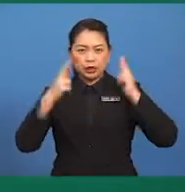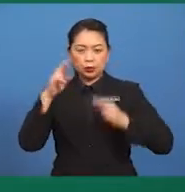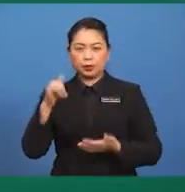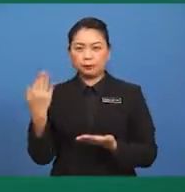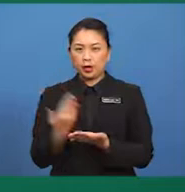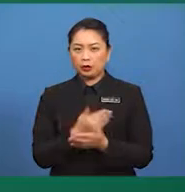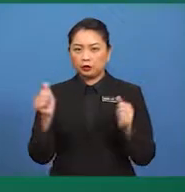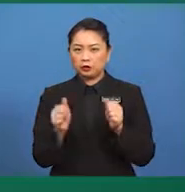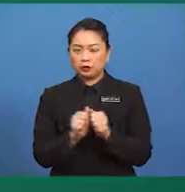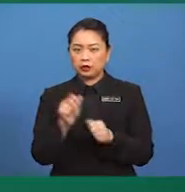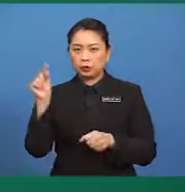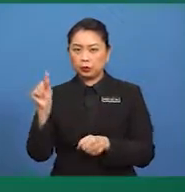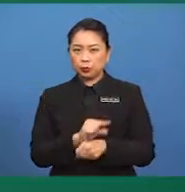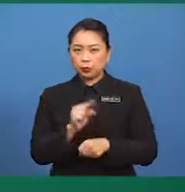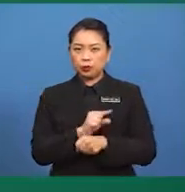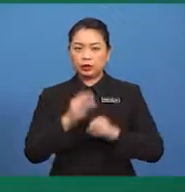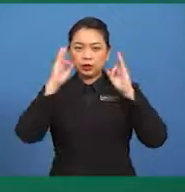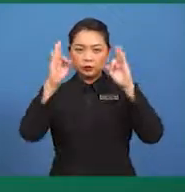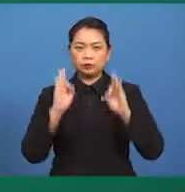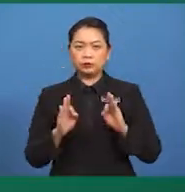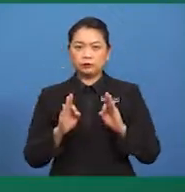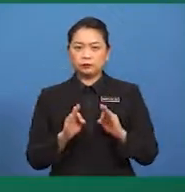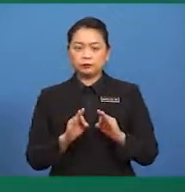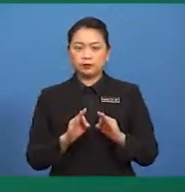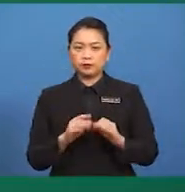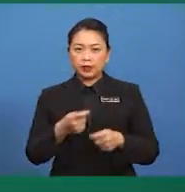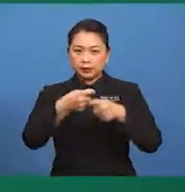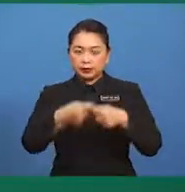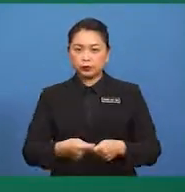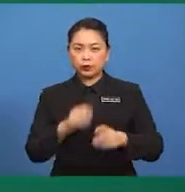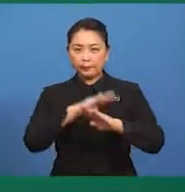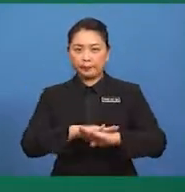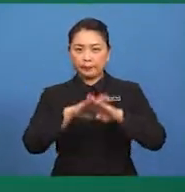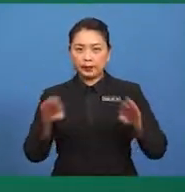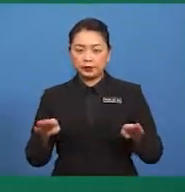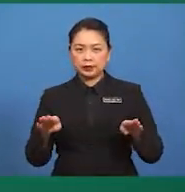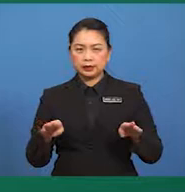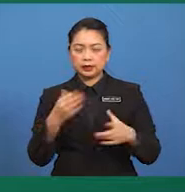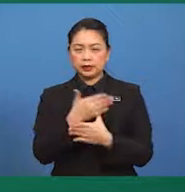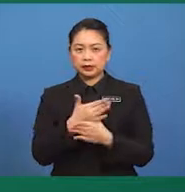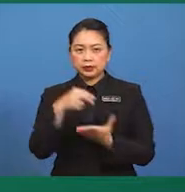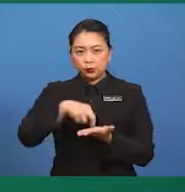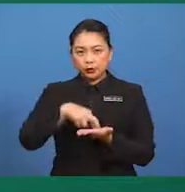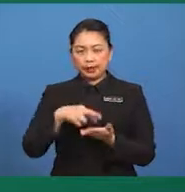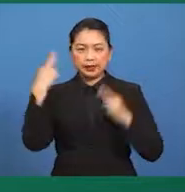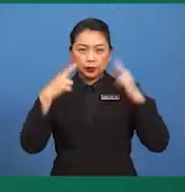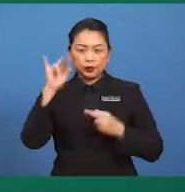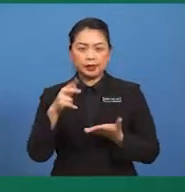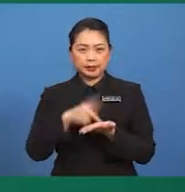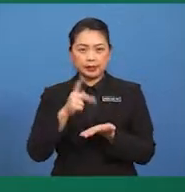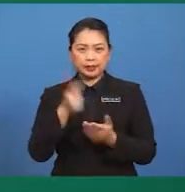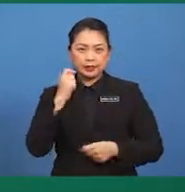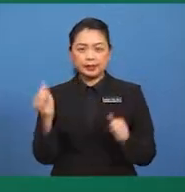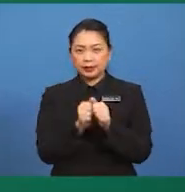dengan menggunakan formula dan tentukan beza antara peruntukan hutang ragu yang dikira tadi dengan